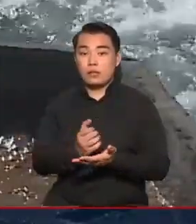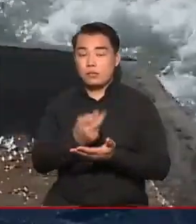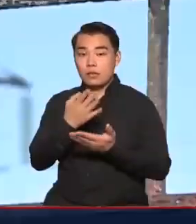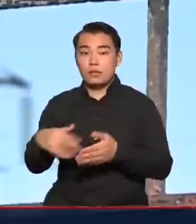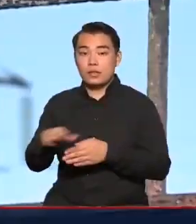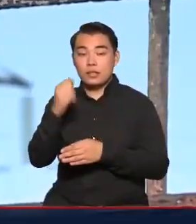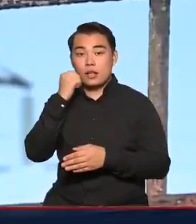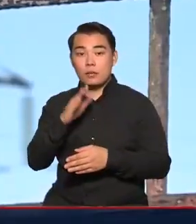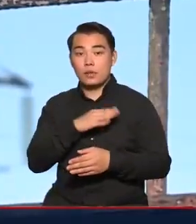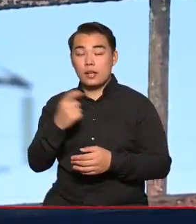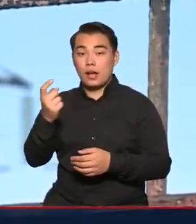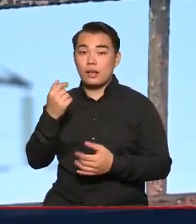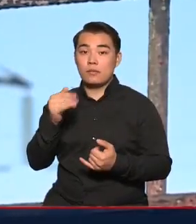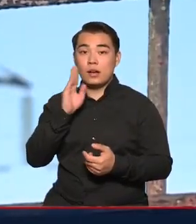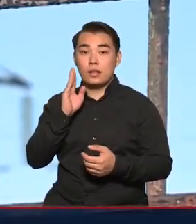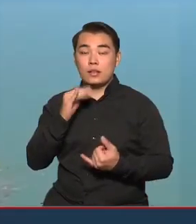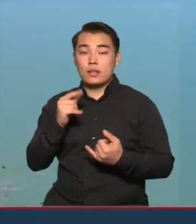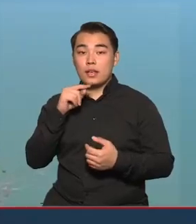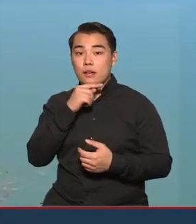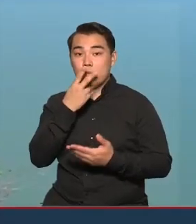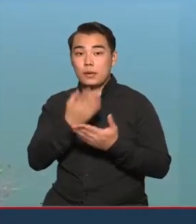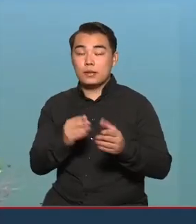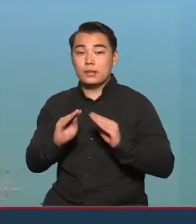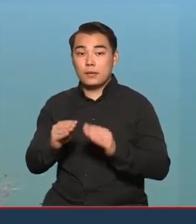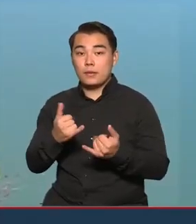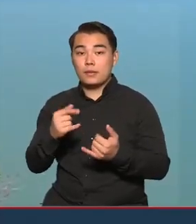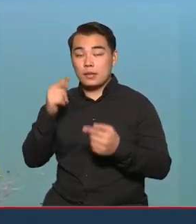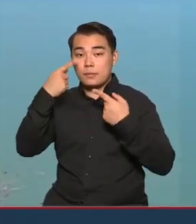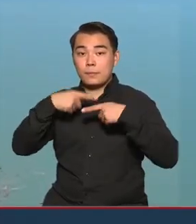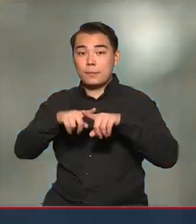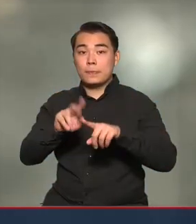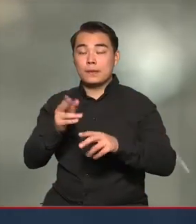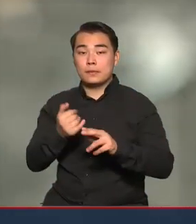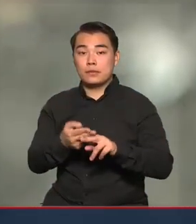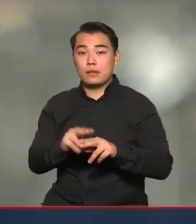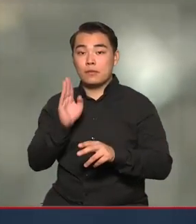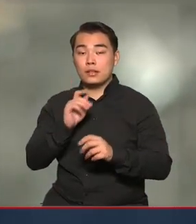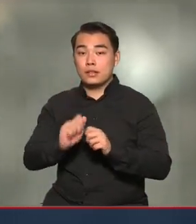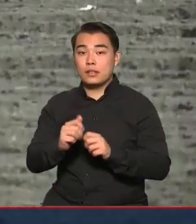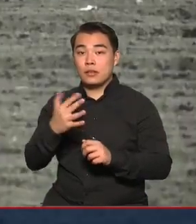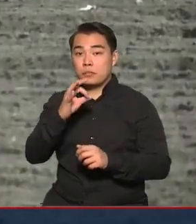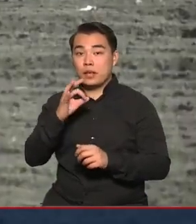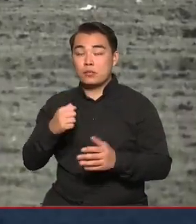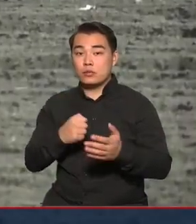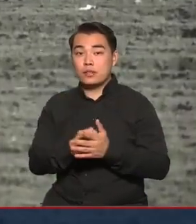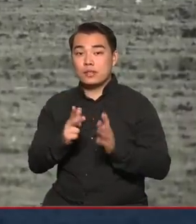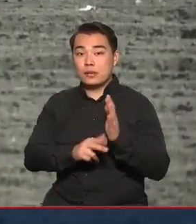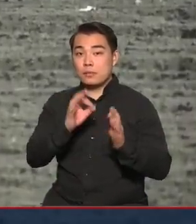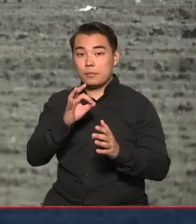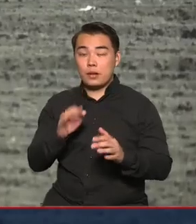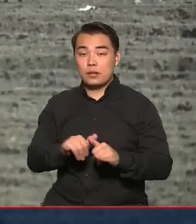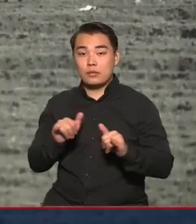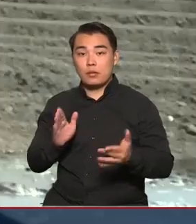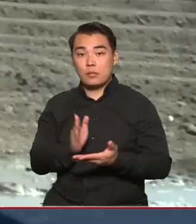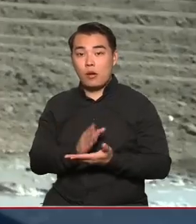Енді шаруаларды су үнемдеу технологияларын орнатуға ынталандыру үшін шығындарын субсидиялау үлесі 50%-дан 80%-ға дейін көбеймек.